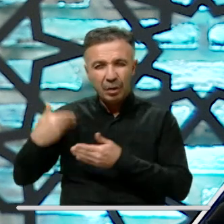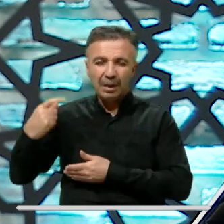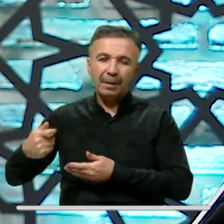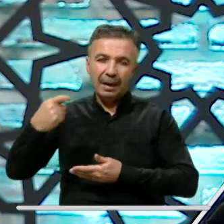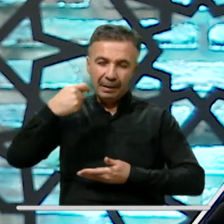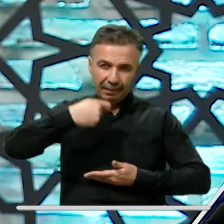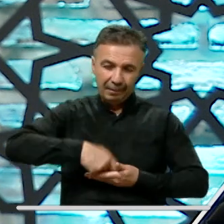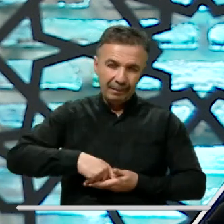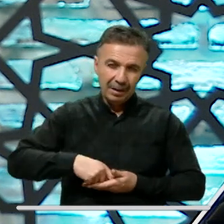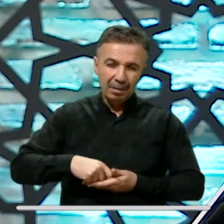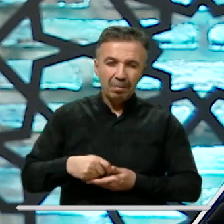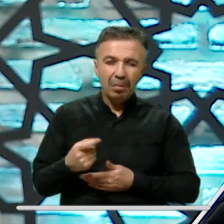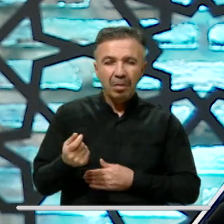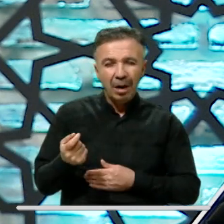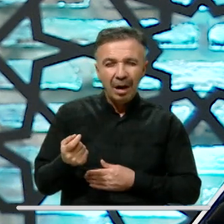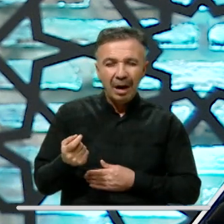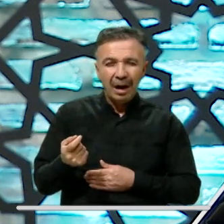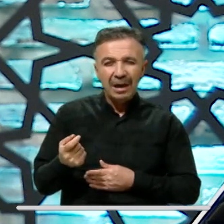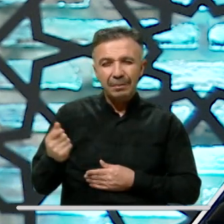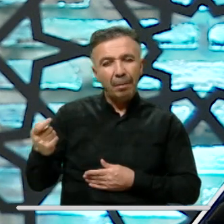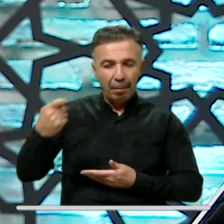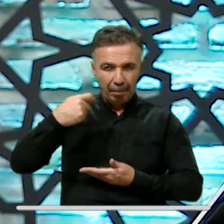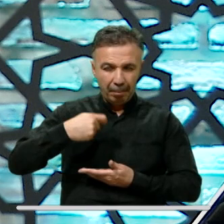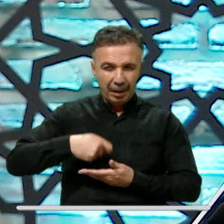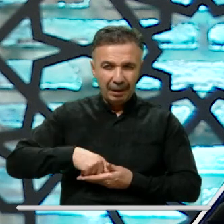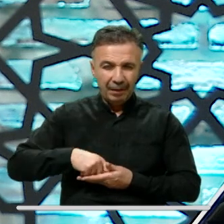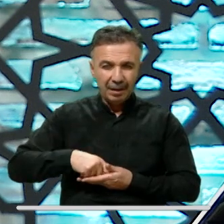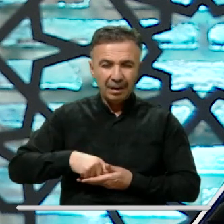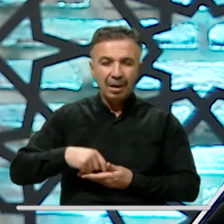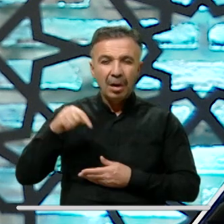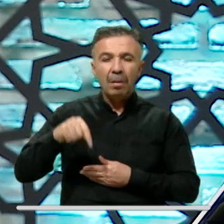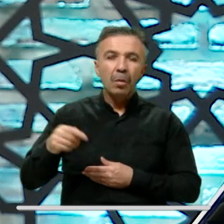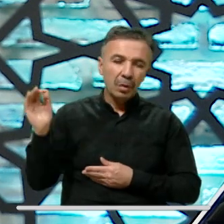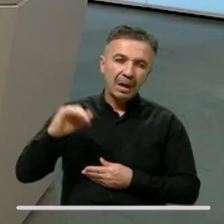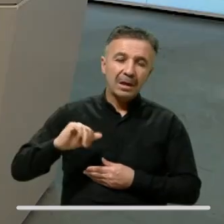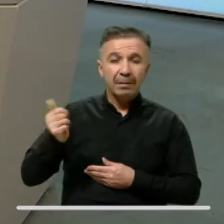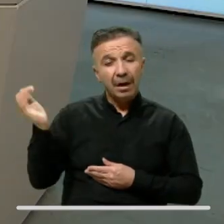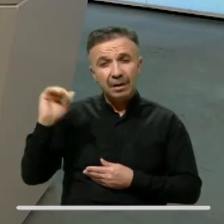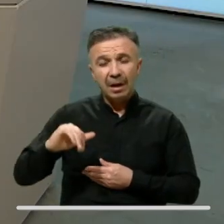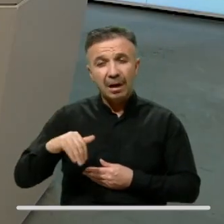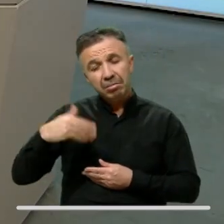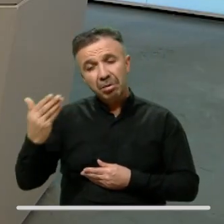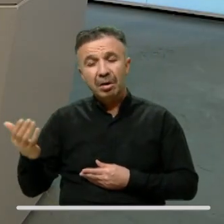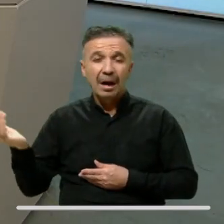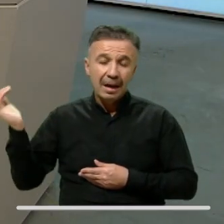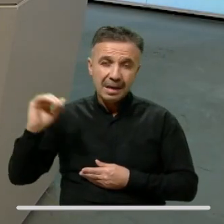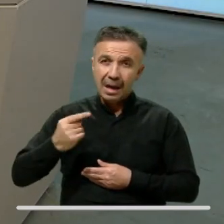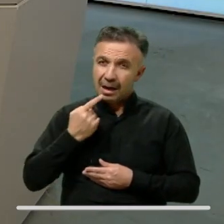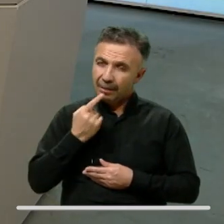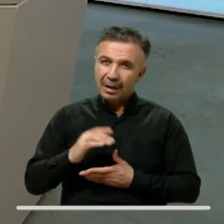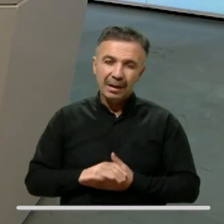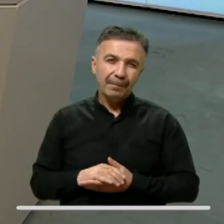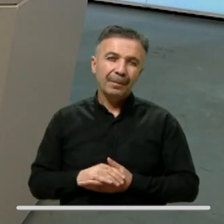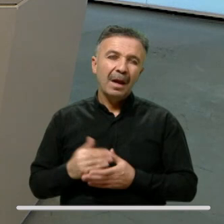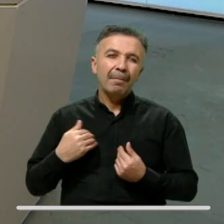çok cüz'i bir kaporaydı. Hı hı. Fakat bugün geleceğim, yarın geleceğim, öbür gün geleceğim derken